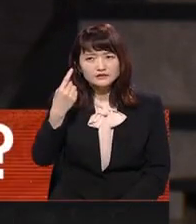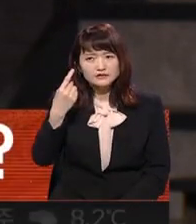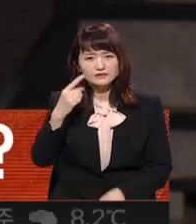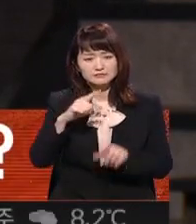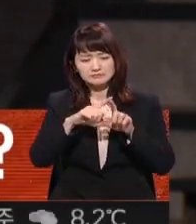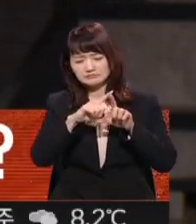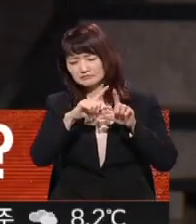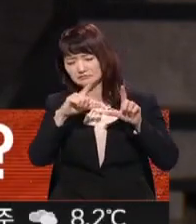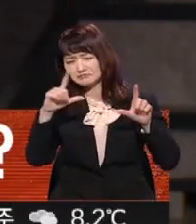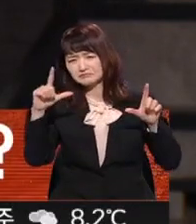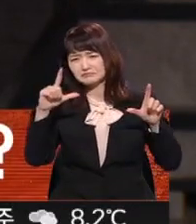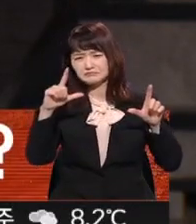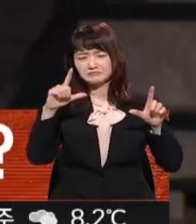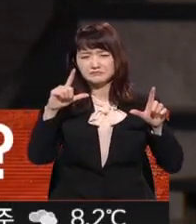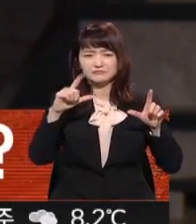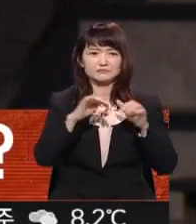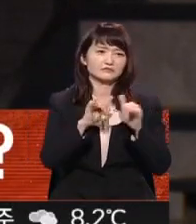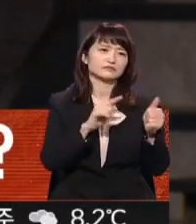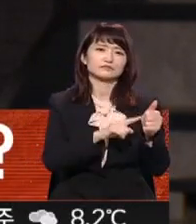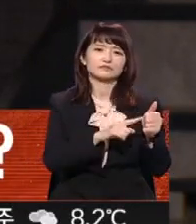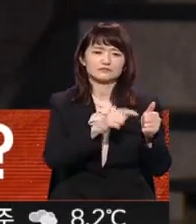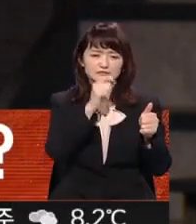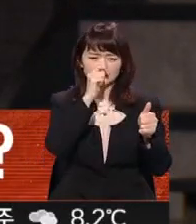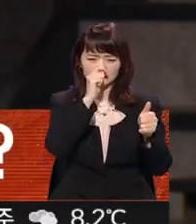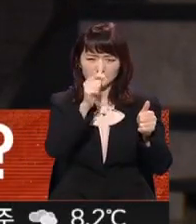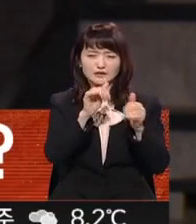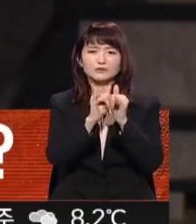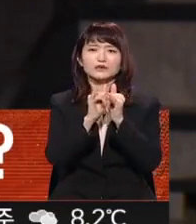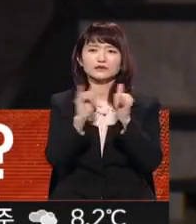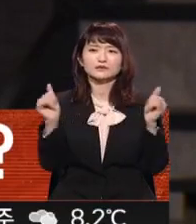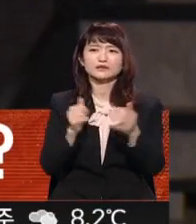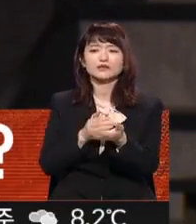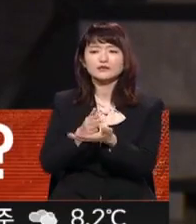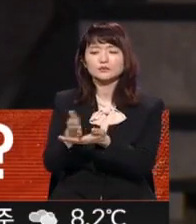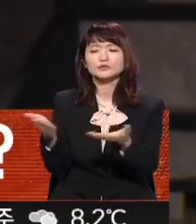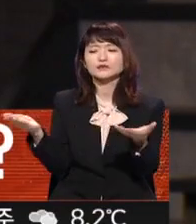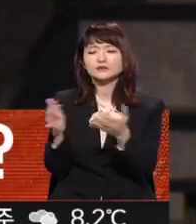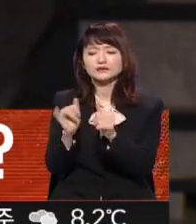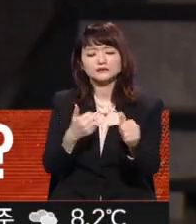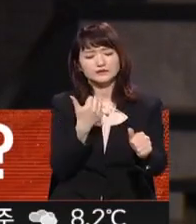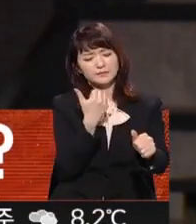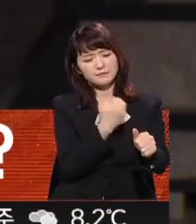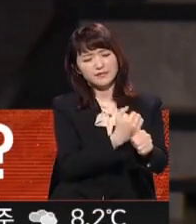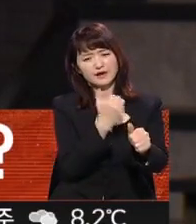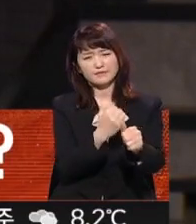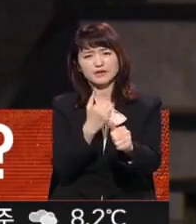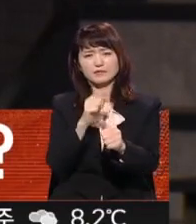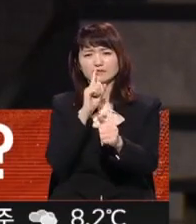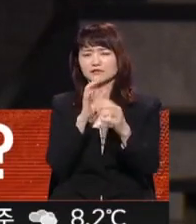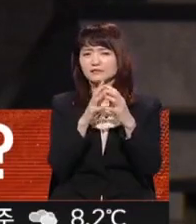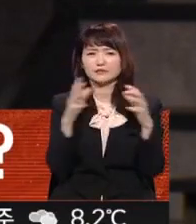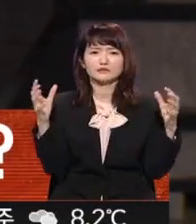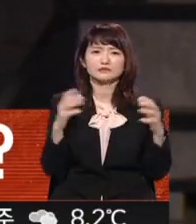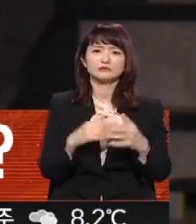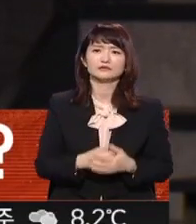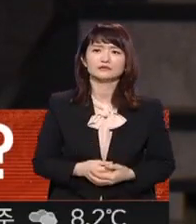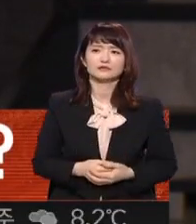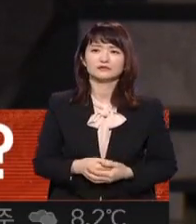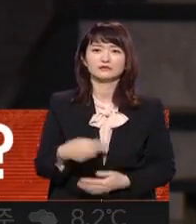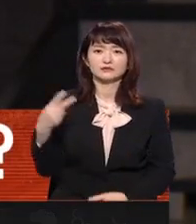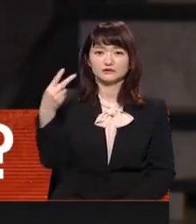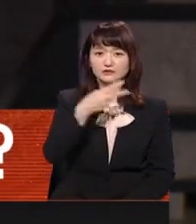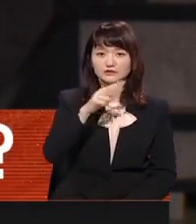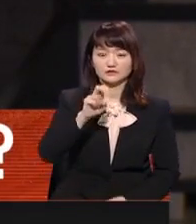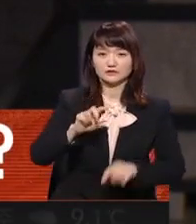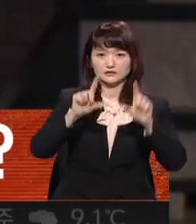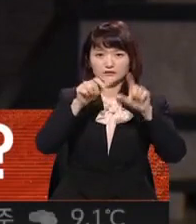유명 연예인들 재벌과 인사 전문직 종사자 이런 사람들이 많이 해서 문제가 됐는데 특히 이제 알고 계시는 그